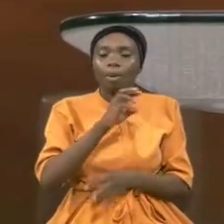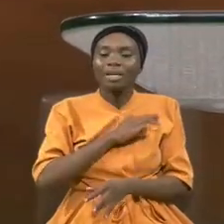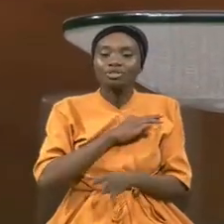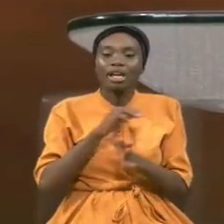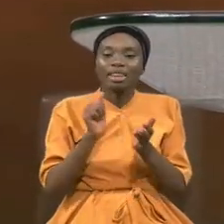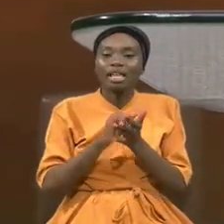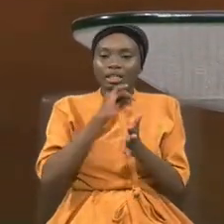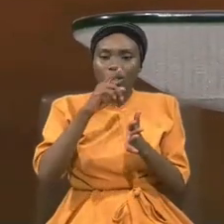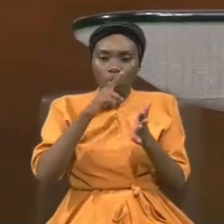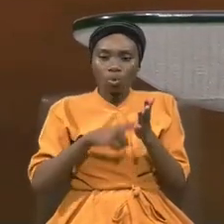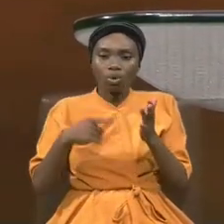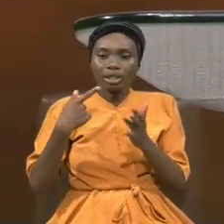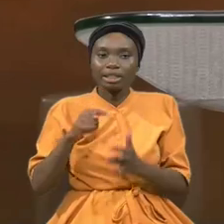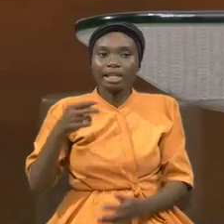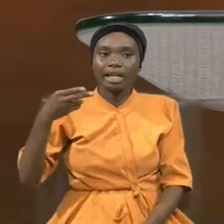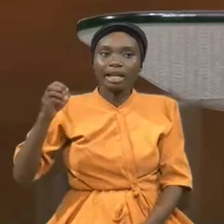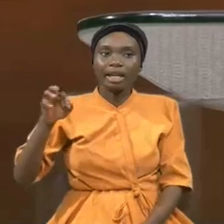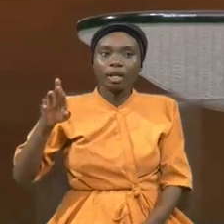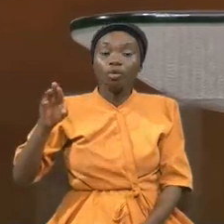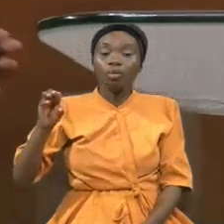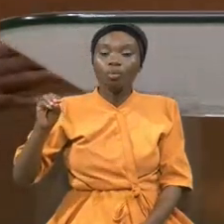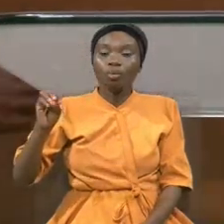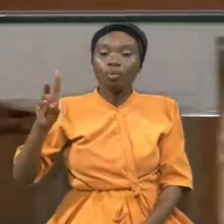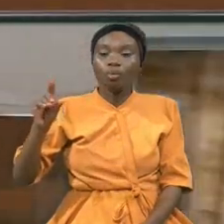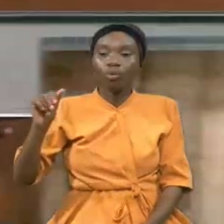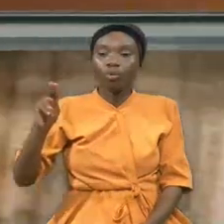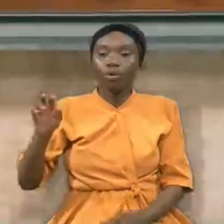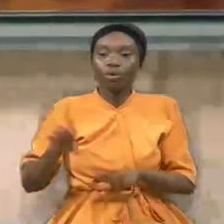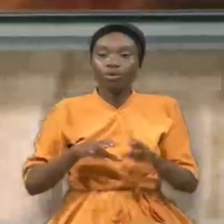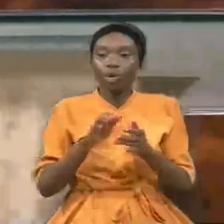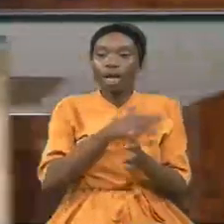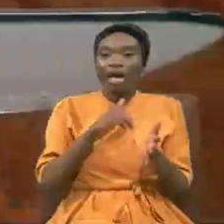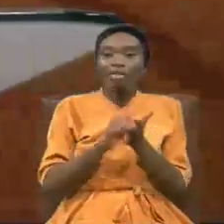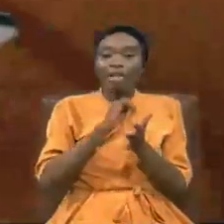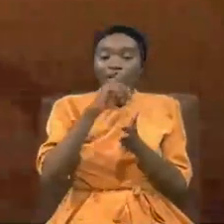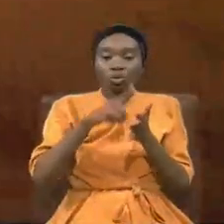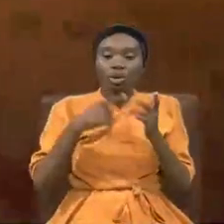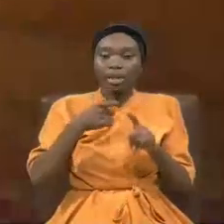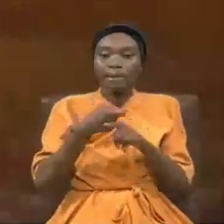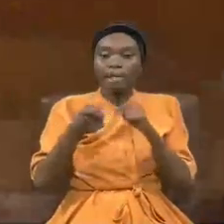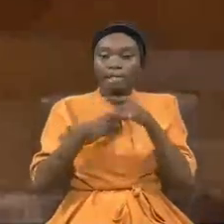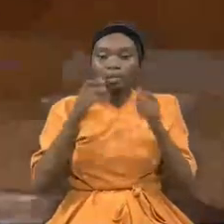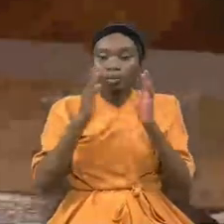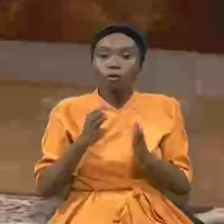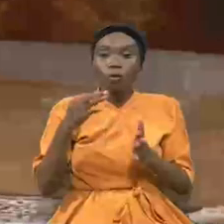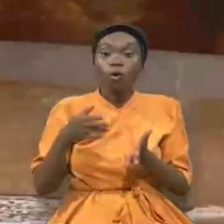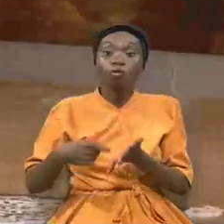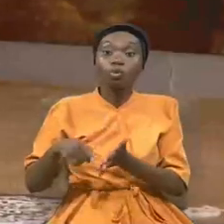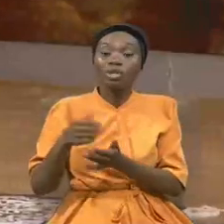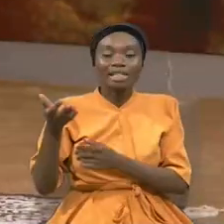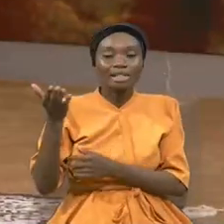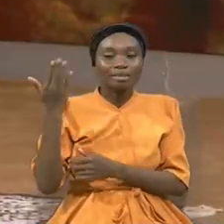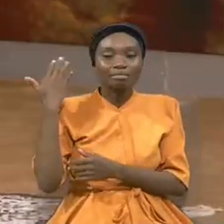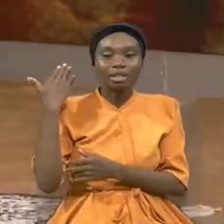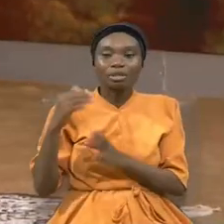ministère. C'est ce que les Hérodiens ont fait. Et c'est ce que les persécuteurs de ces jours-là